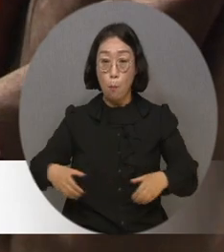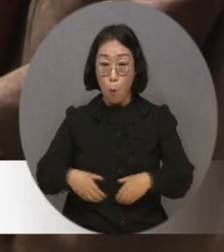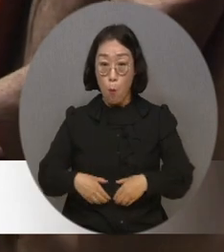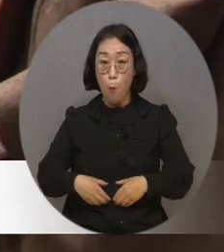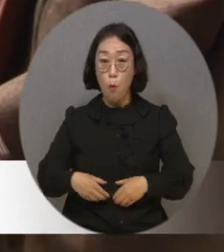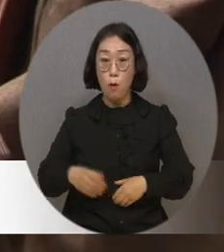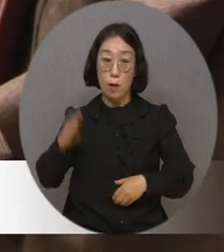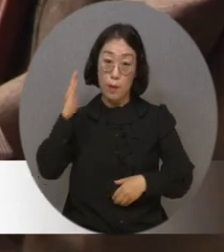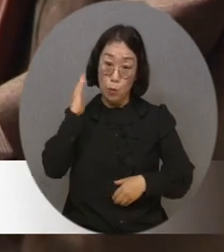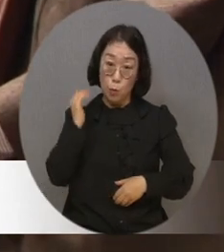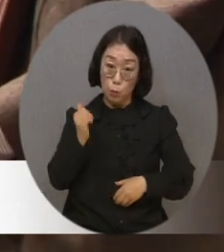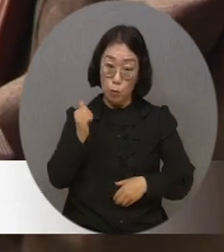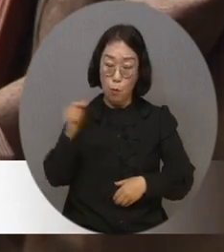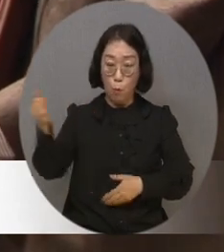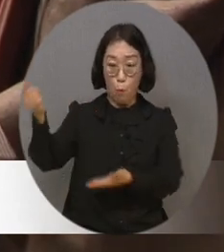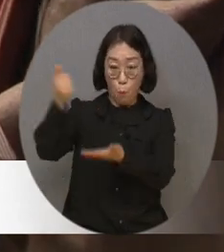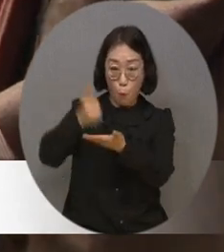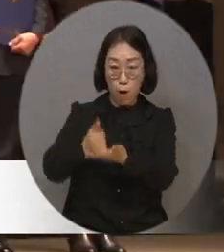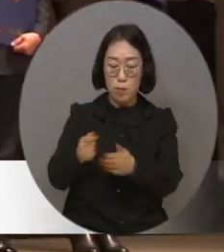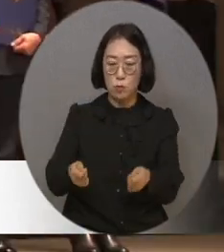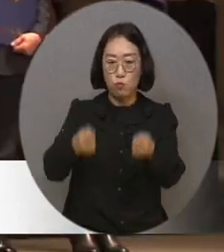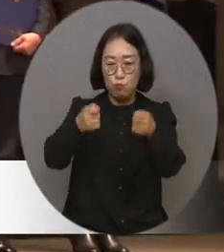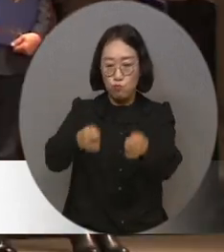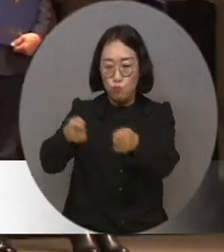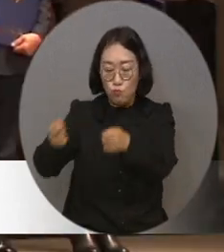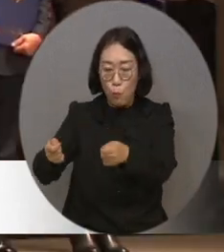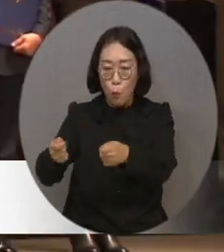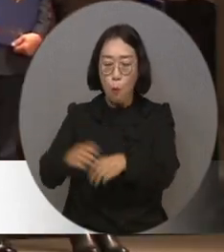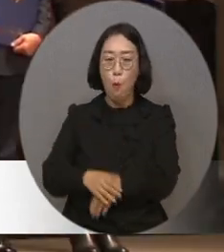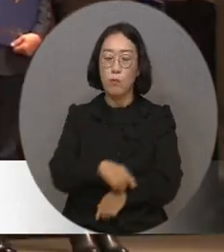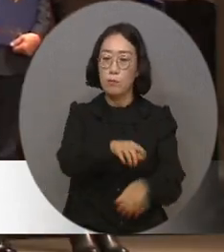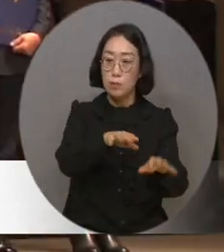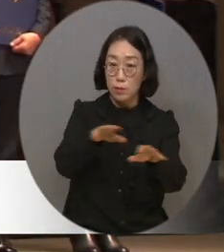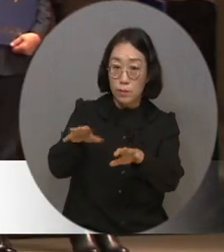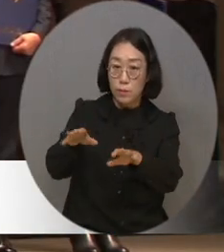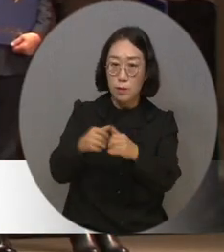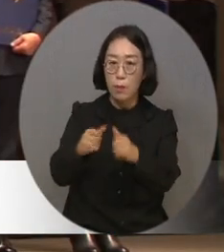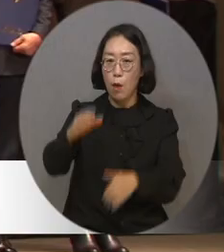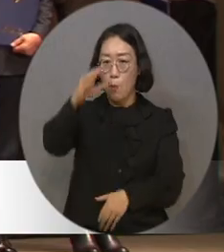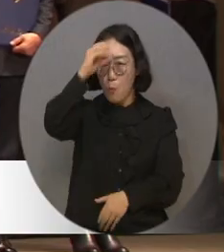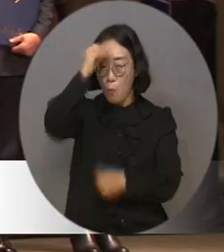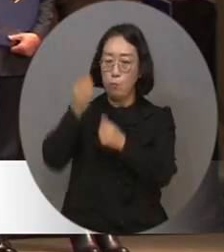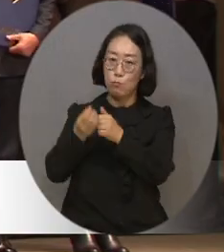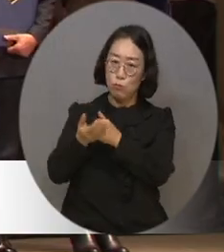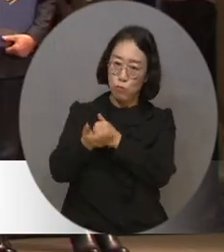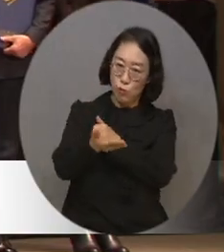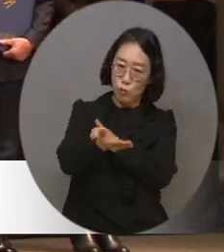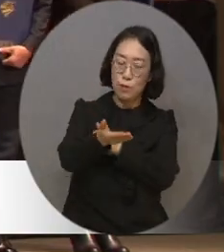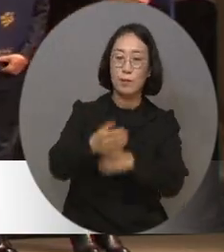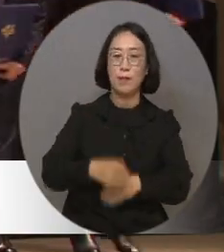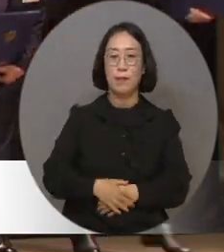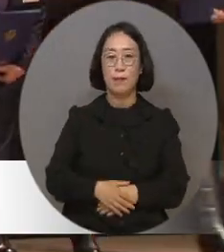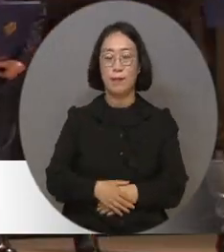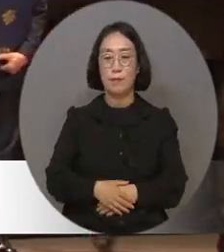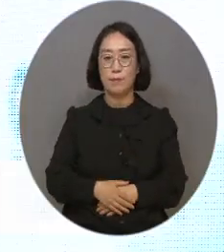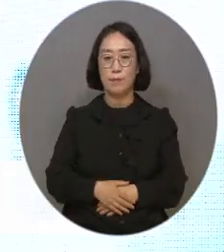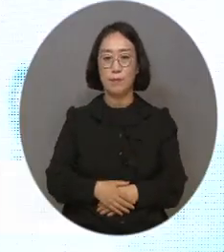대통령이 충유의 대훈장을 수여함으로써 참석한 내외 귀빈들에게 깊은 귀감을